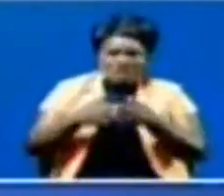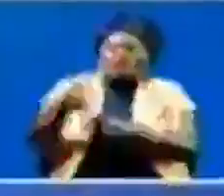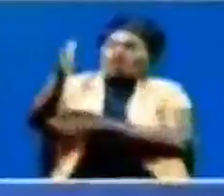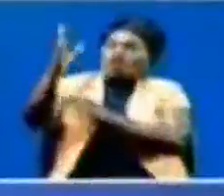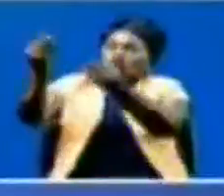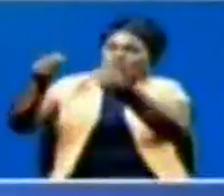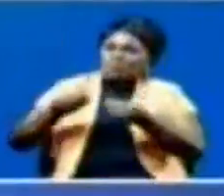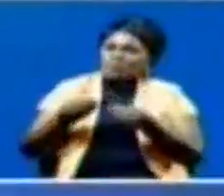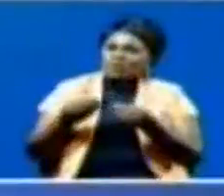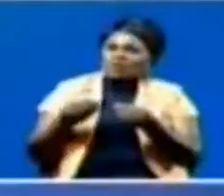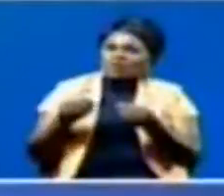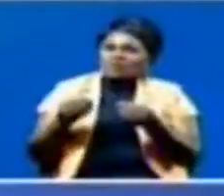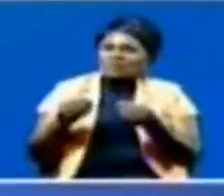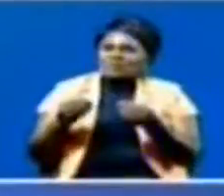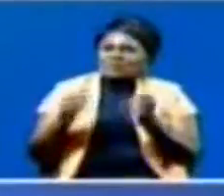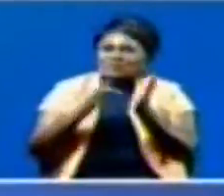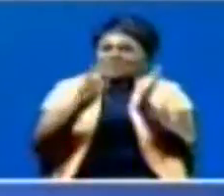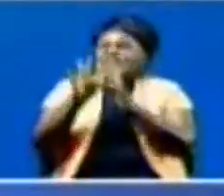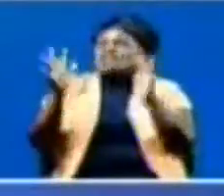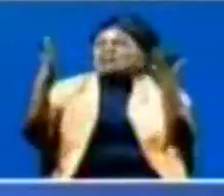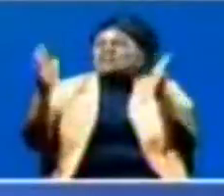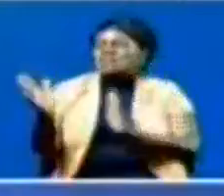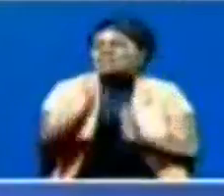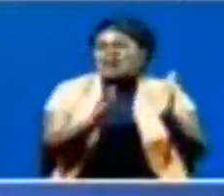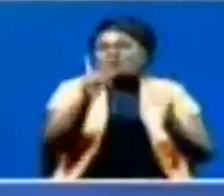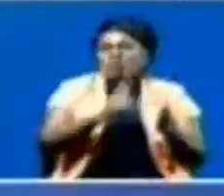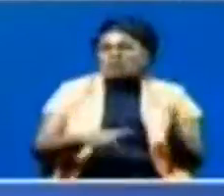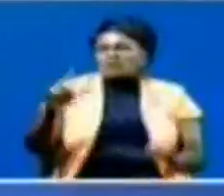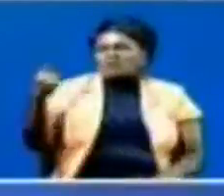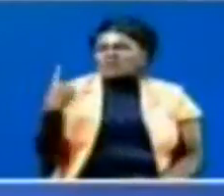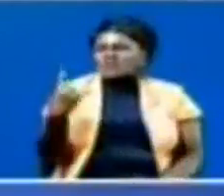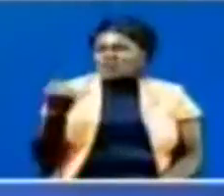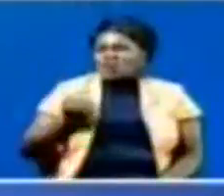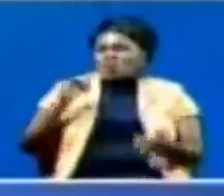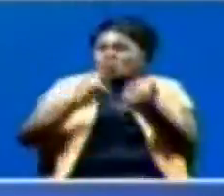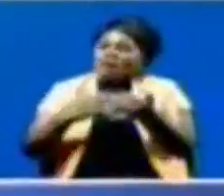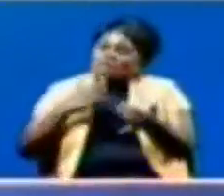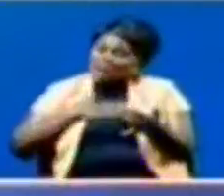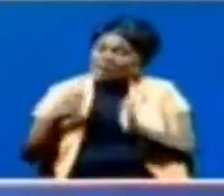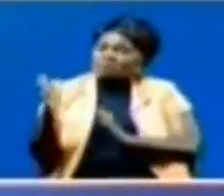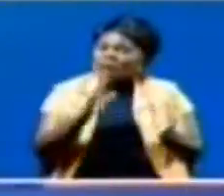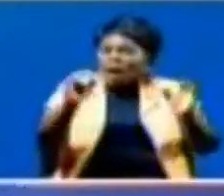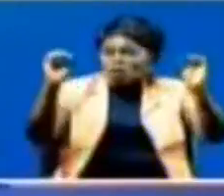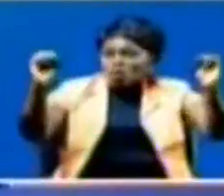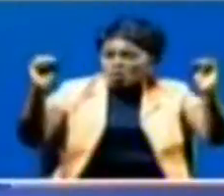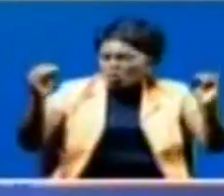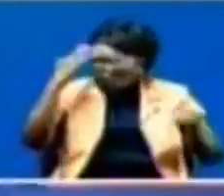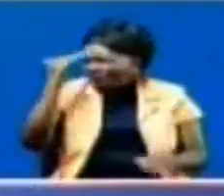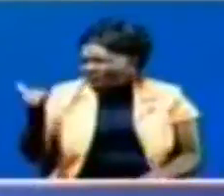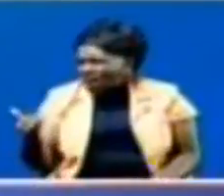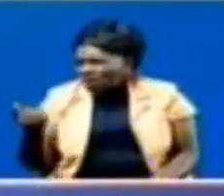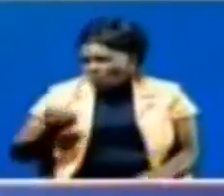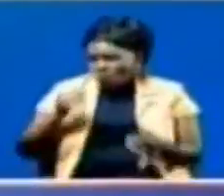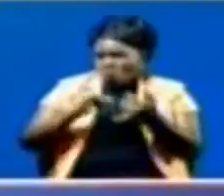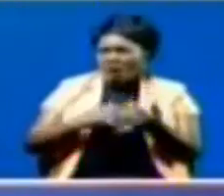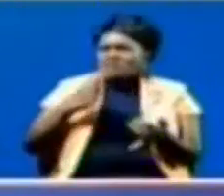kujaliwa umempangia nini Christmas kupangia Christmas la kwanza mimi mke wangu sijampangia chochote kwa nini sasa mke